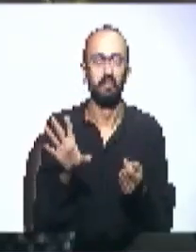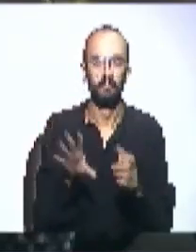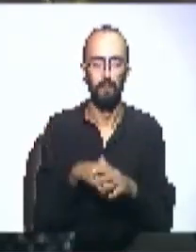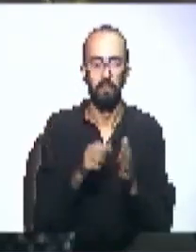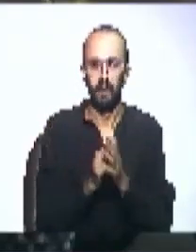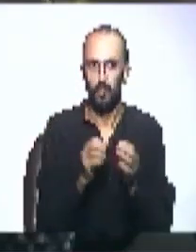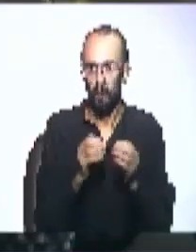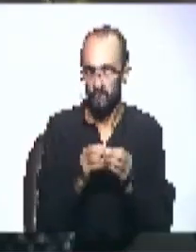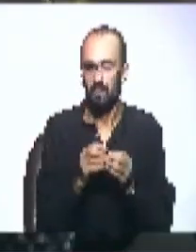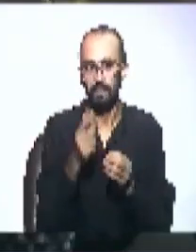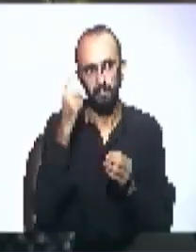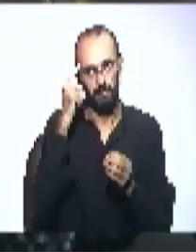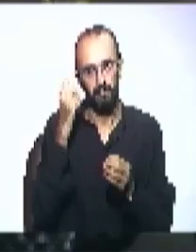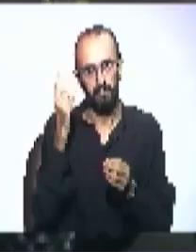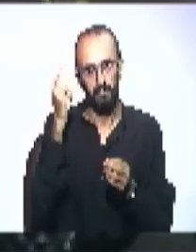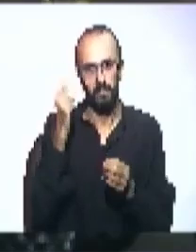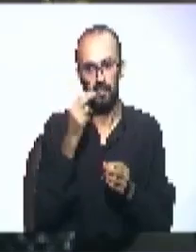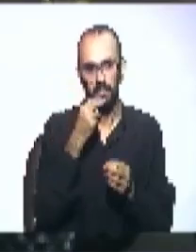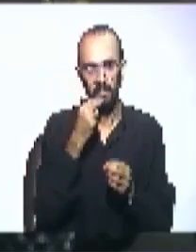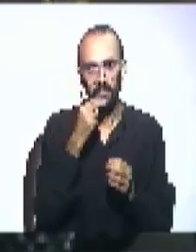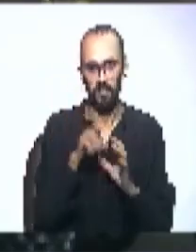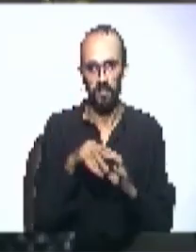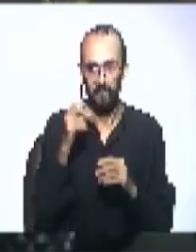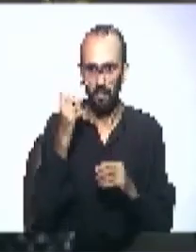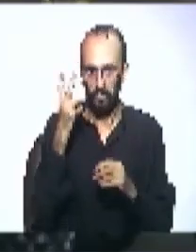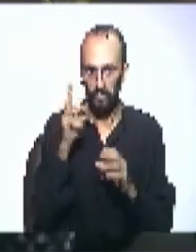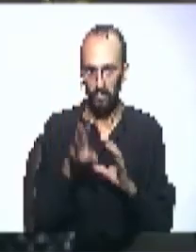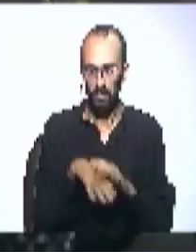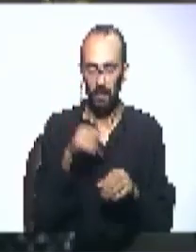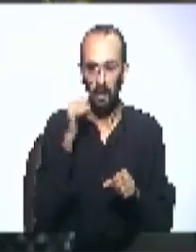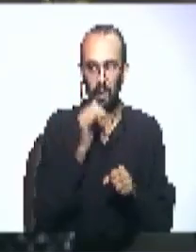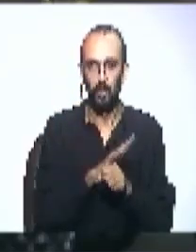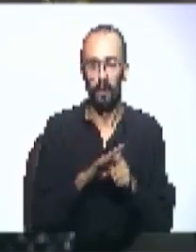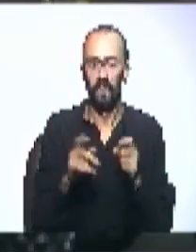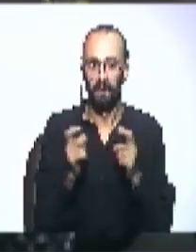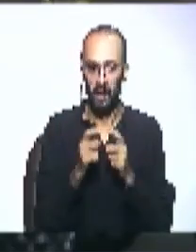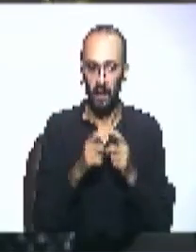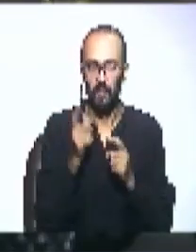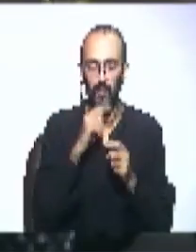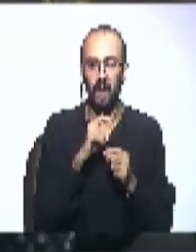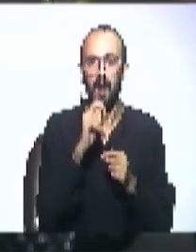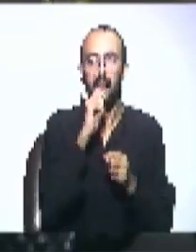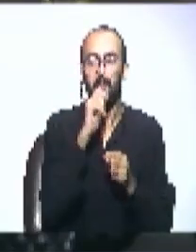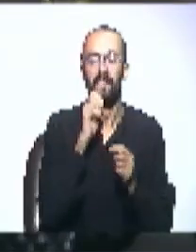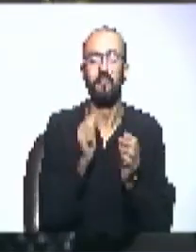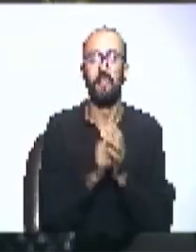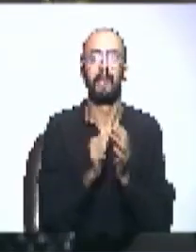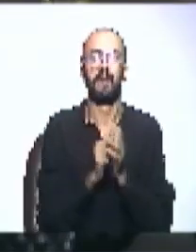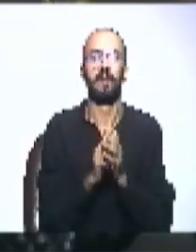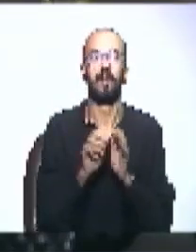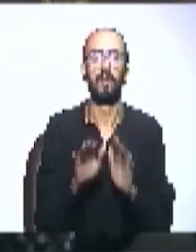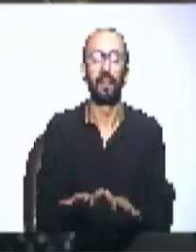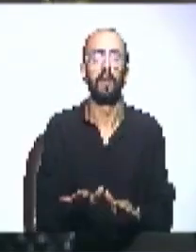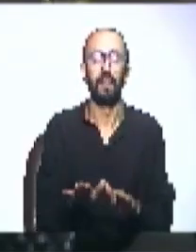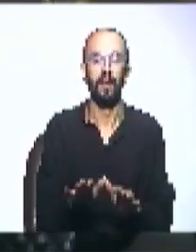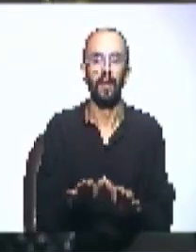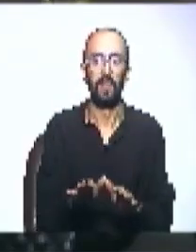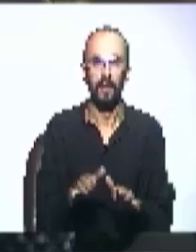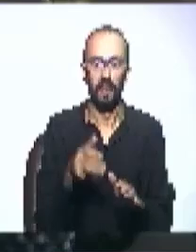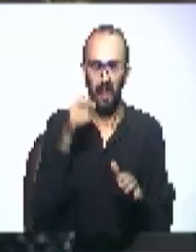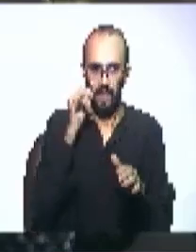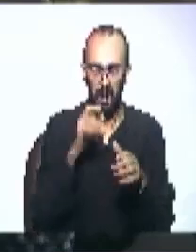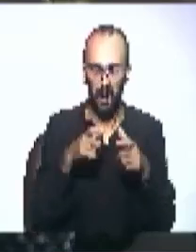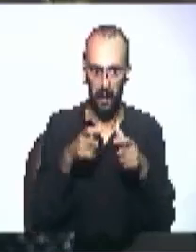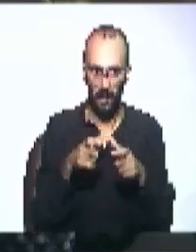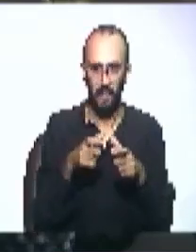البيت فالشيف اختار ان هو يعمل لحضراتكم اللانشون الفراخ واللحمة في البيت البرجر عملنا